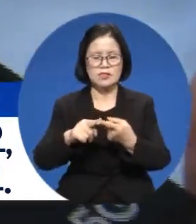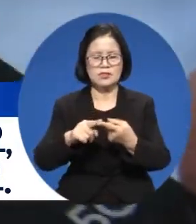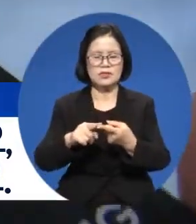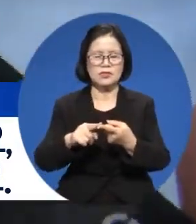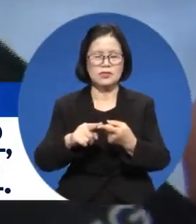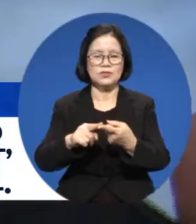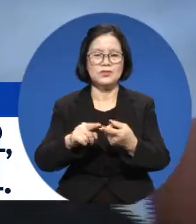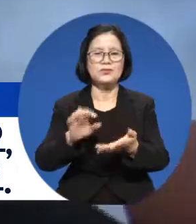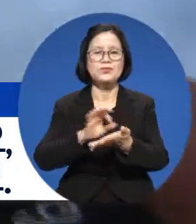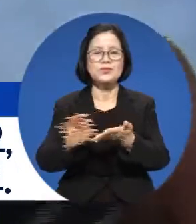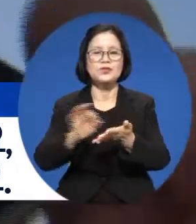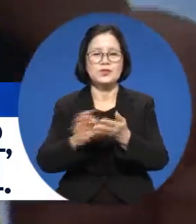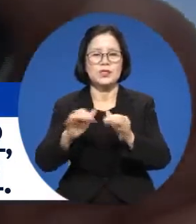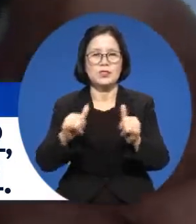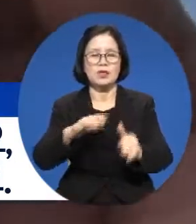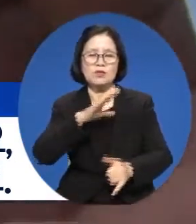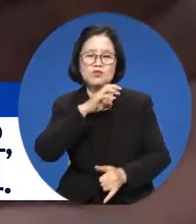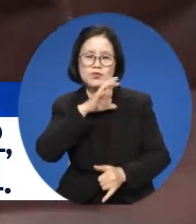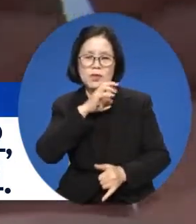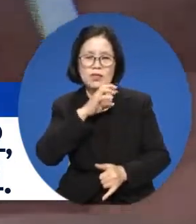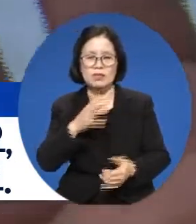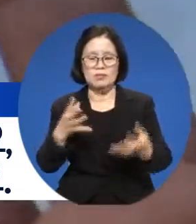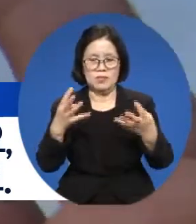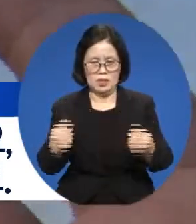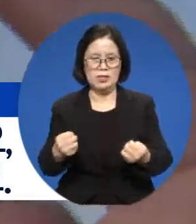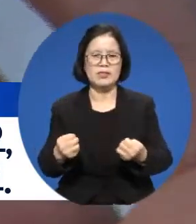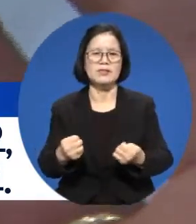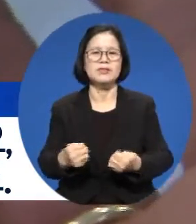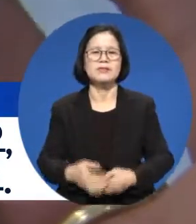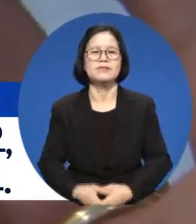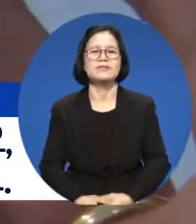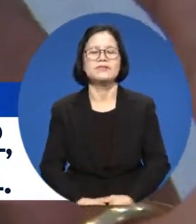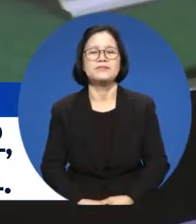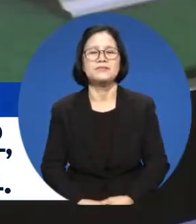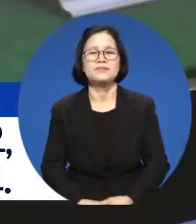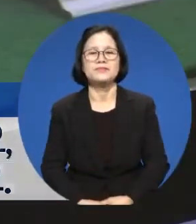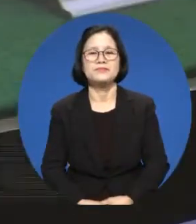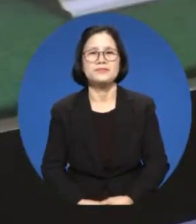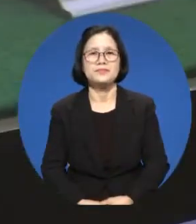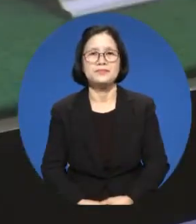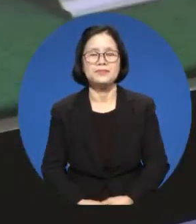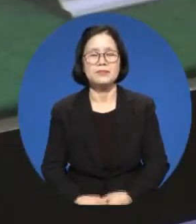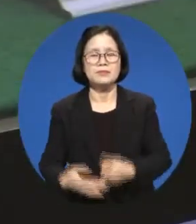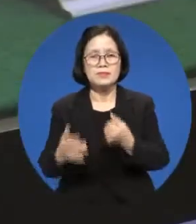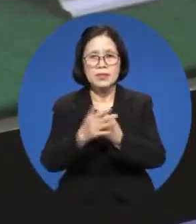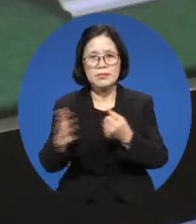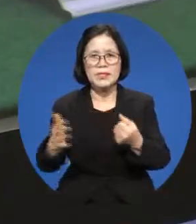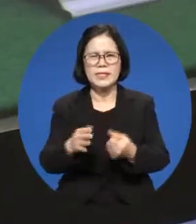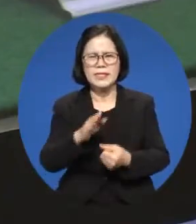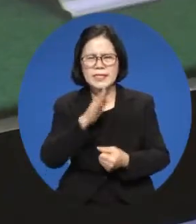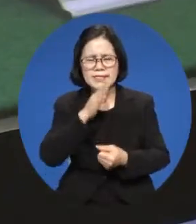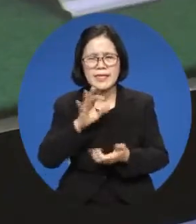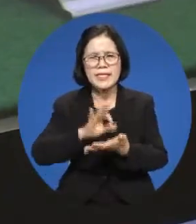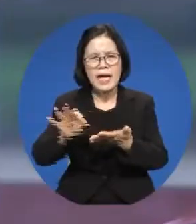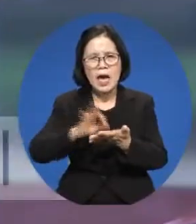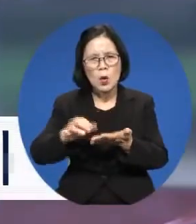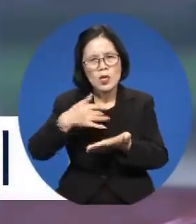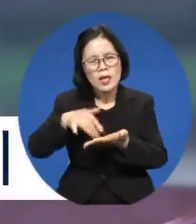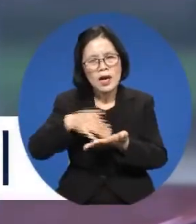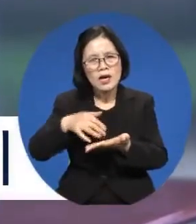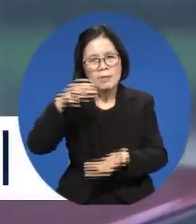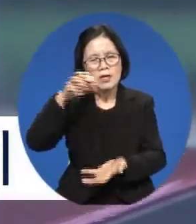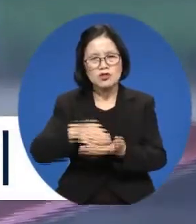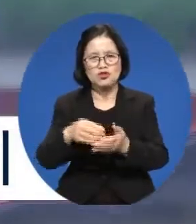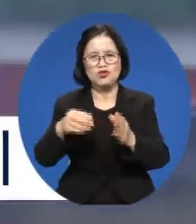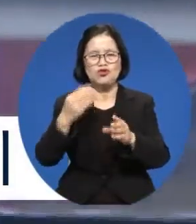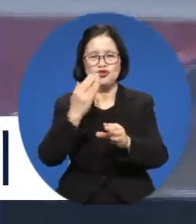이런 부분들에 대해서는 이제 소비자들의 조금 불만족이 좀 높은 편이거든요. 이에 따라 실제 사용량을 반영한